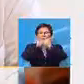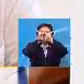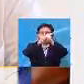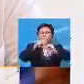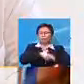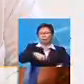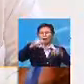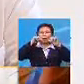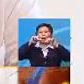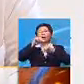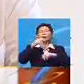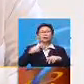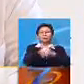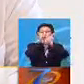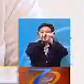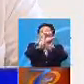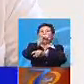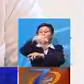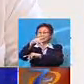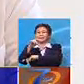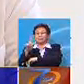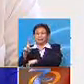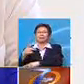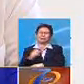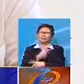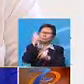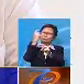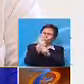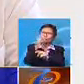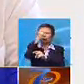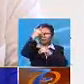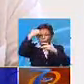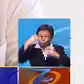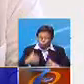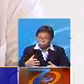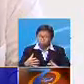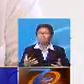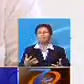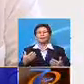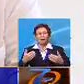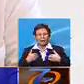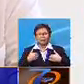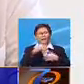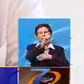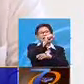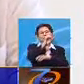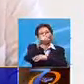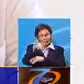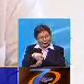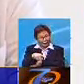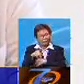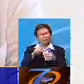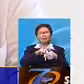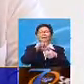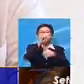pengangkutan awam darat kita nak Tentukan bila kerajaan buat keputusan dia ada sop dia dia